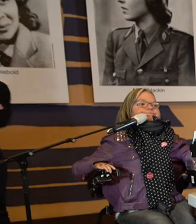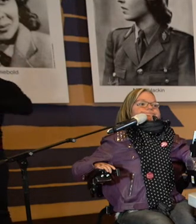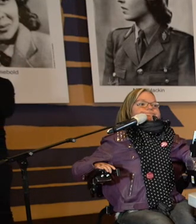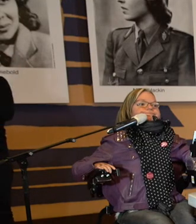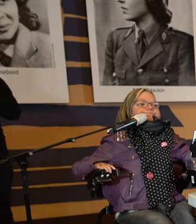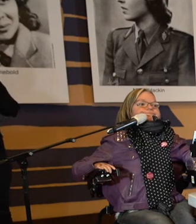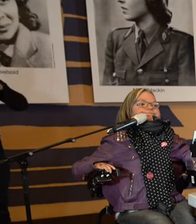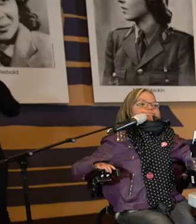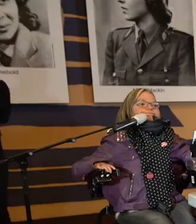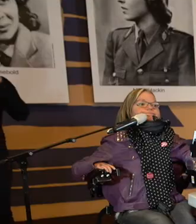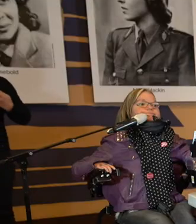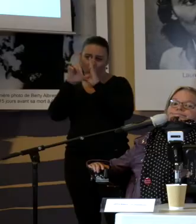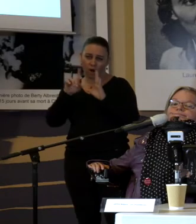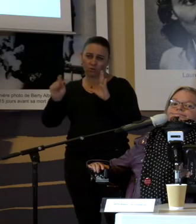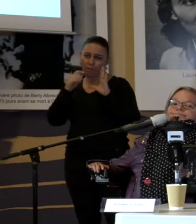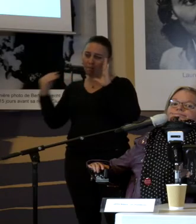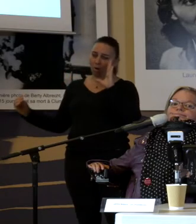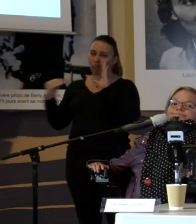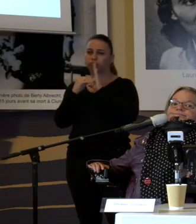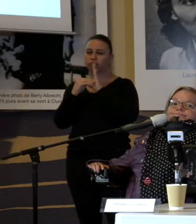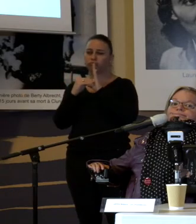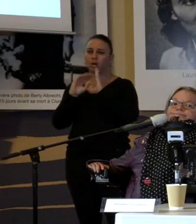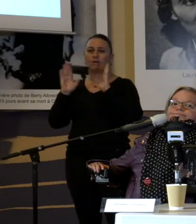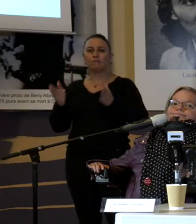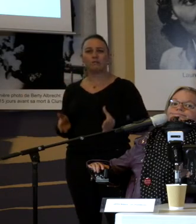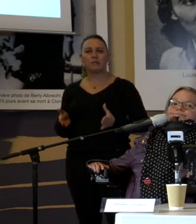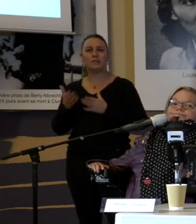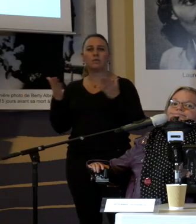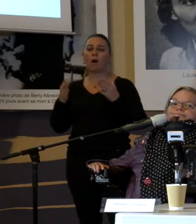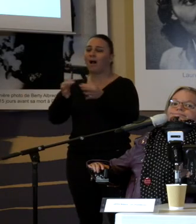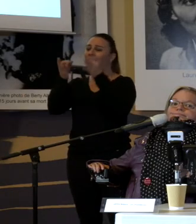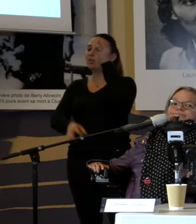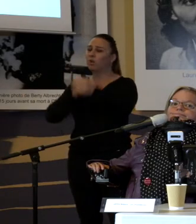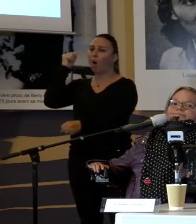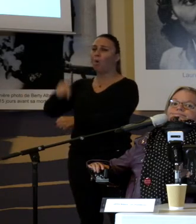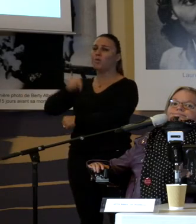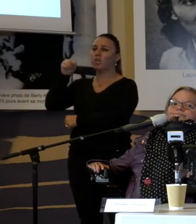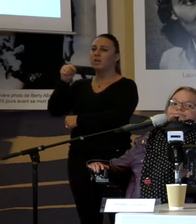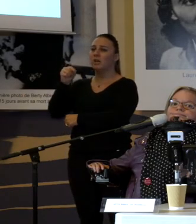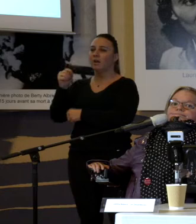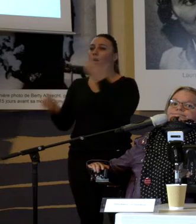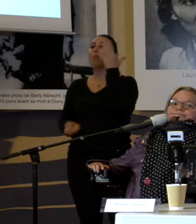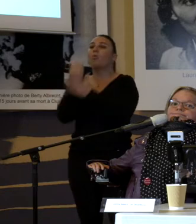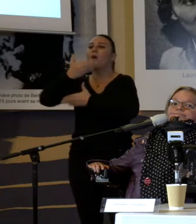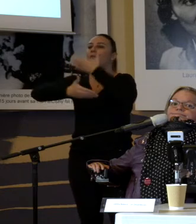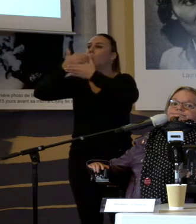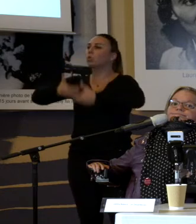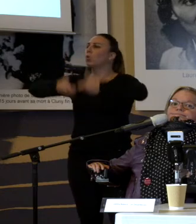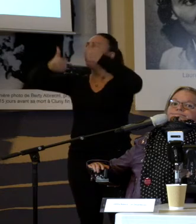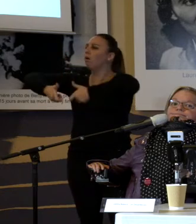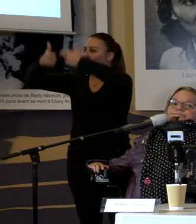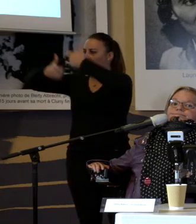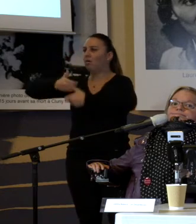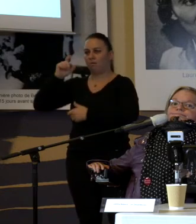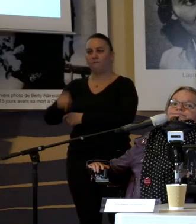je le rappelle, avait fixé une obligation de résultat sur le neuf, donc une obligation immédiate sur le